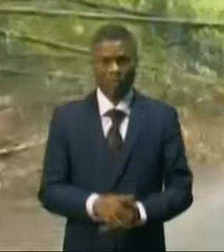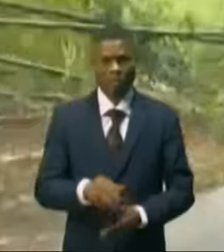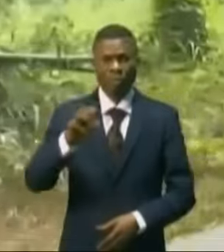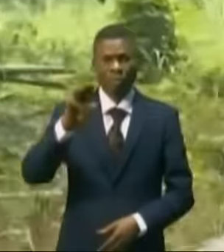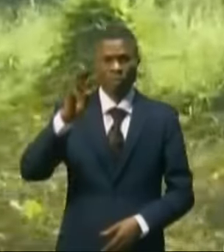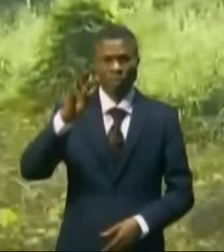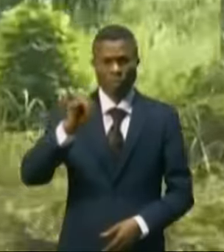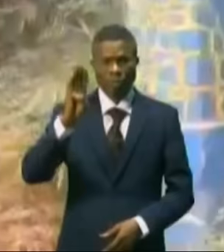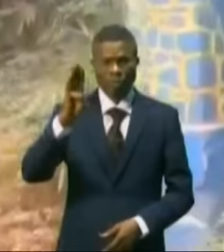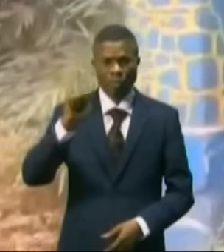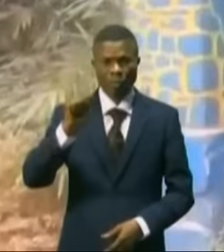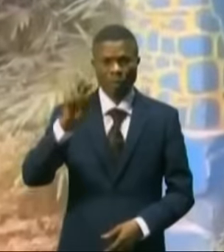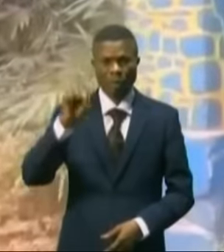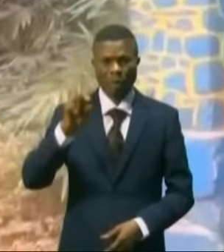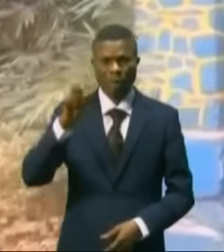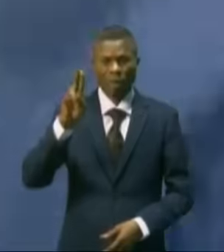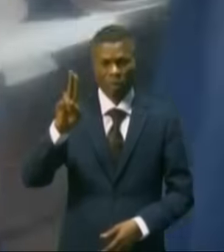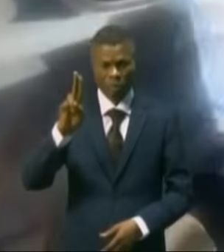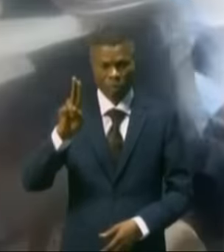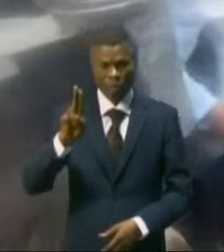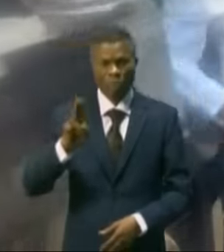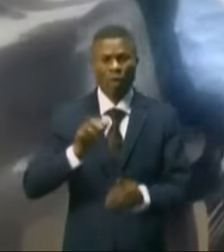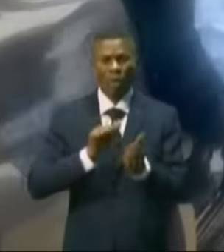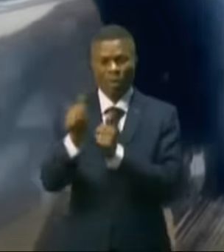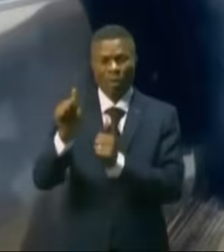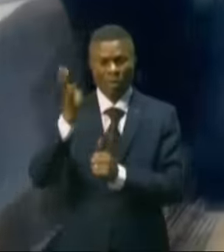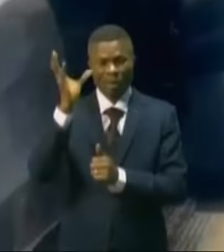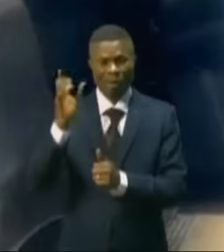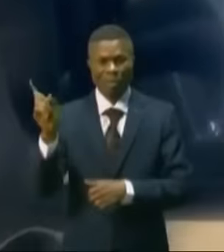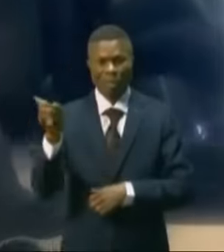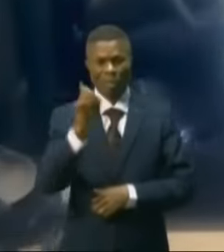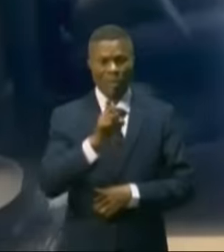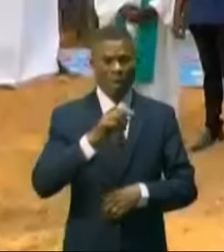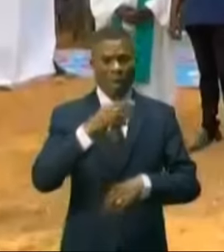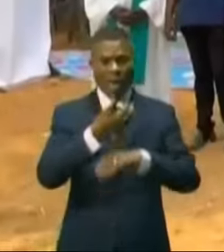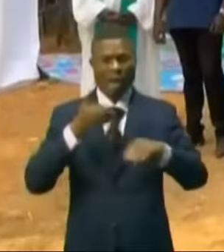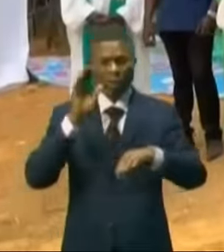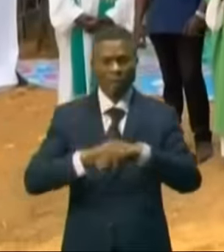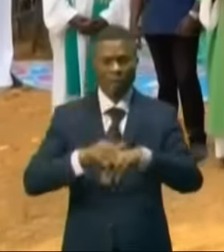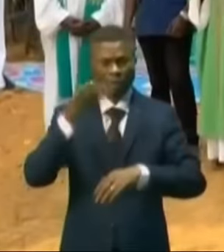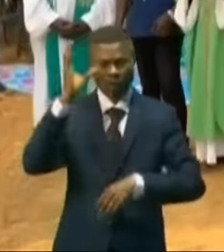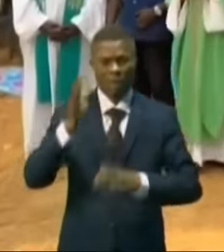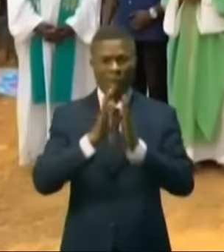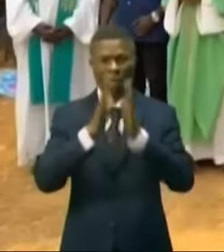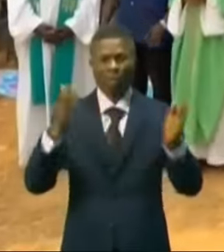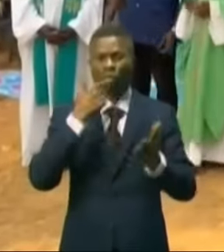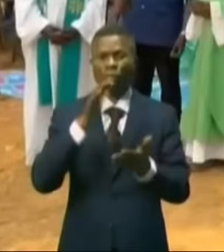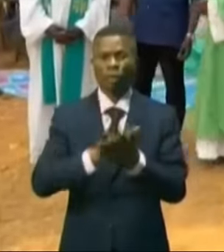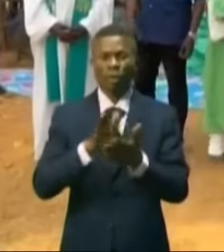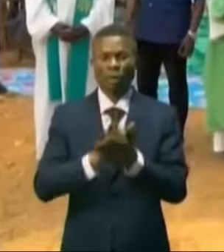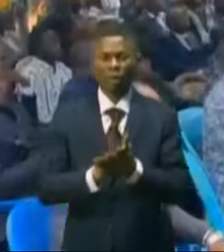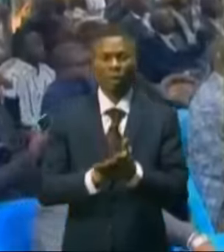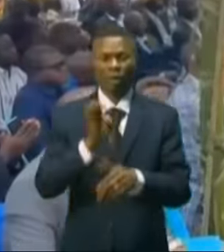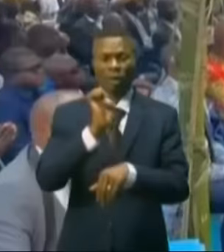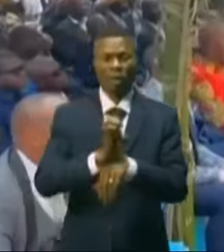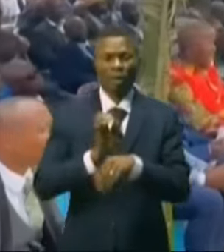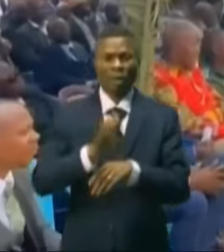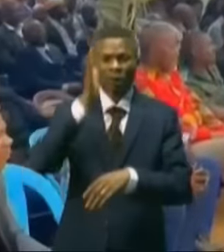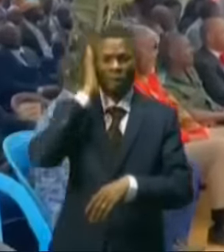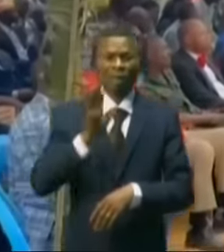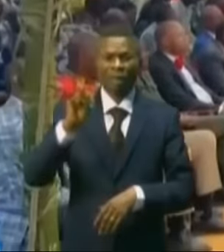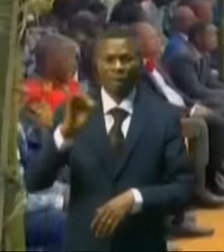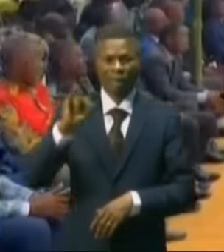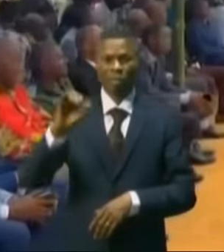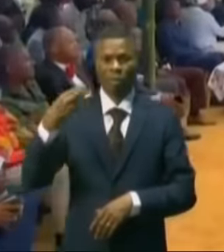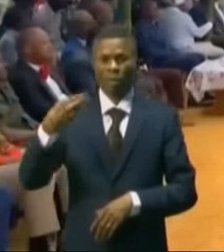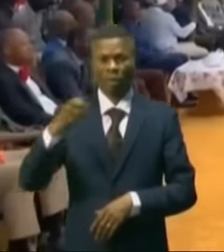est passé par Sekibanza et Tchela avant d'atteindre son village natal pour une messe d'action de grâce en la paroisse Saint-Michel de Kizou pour